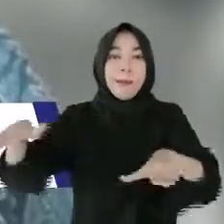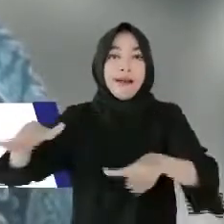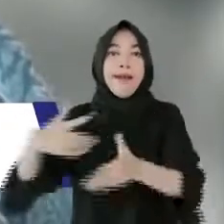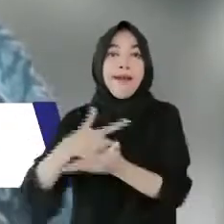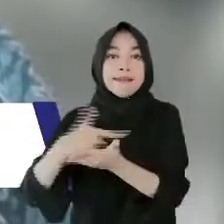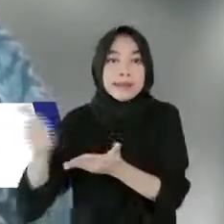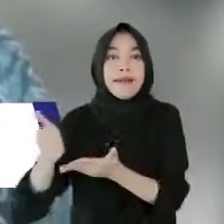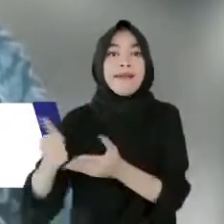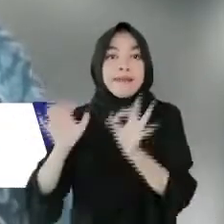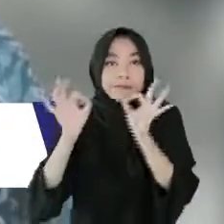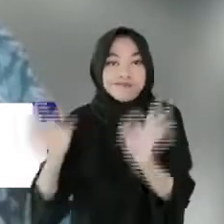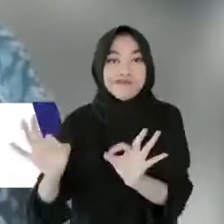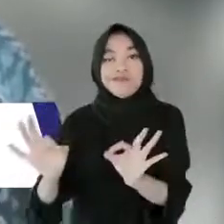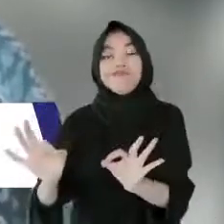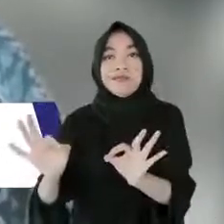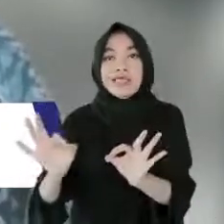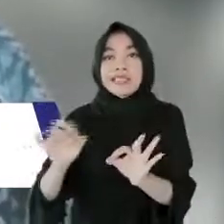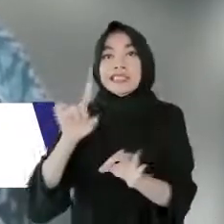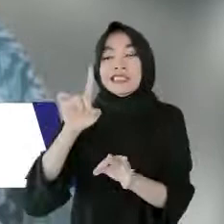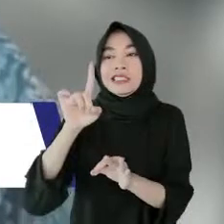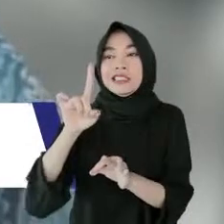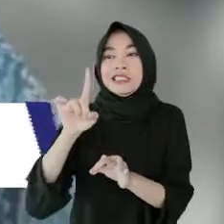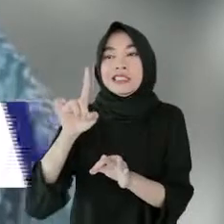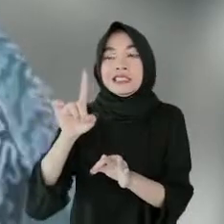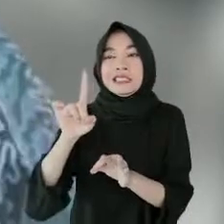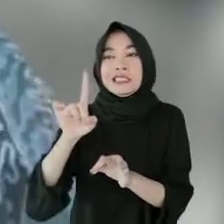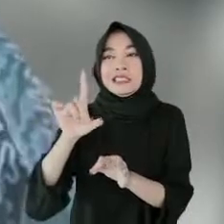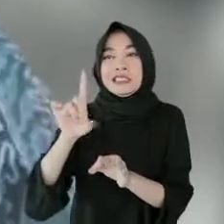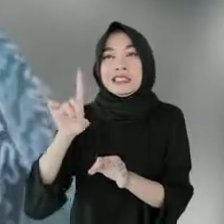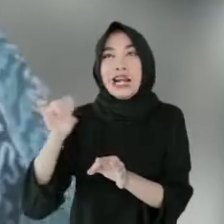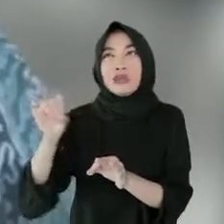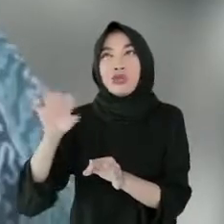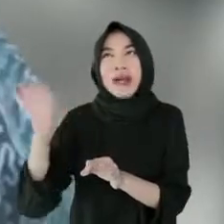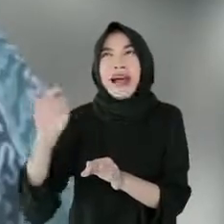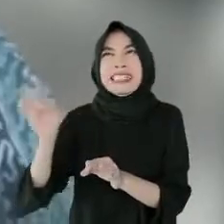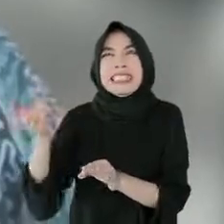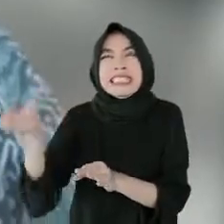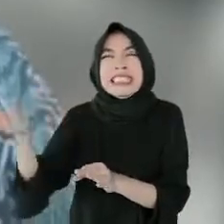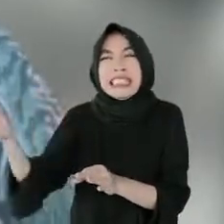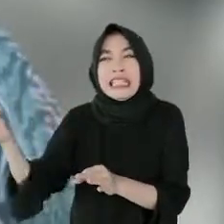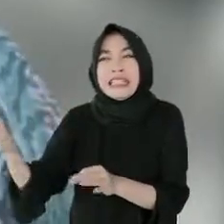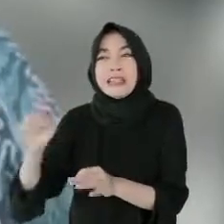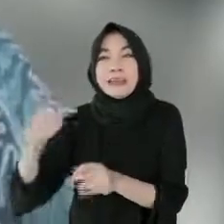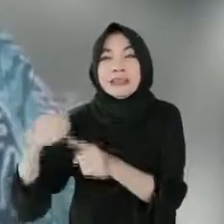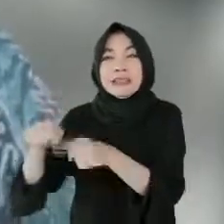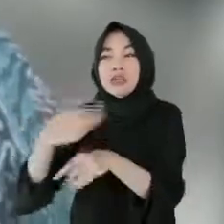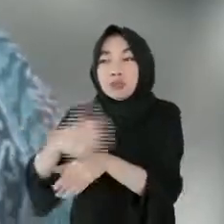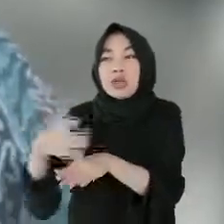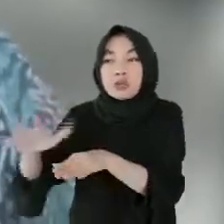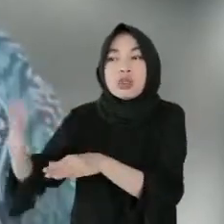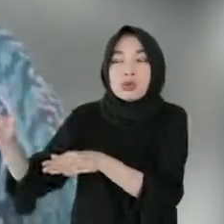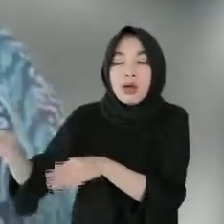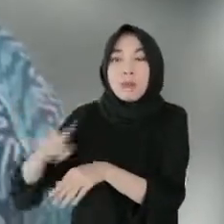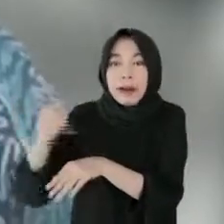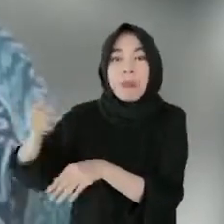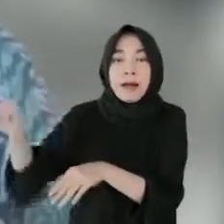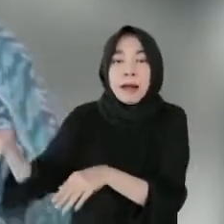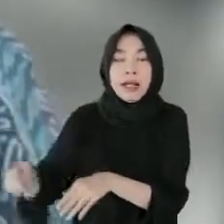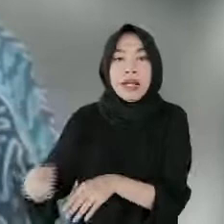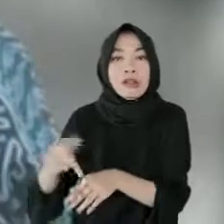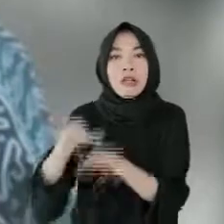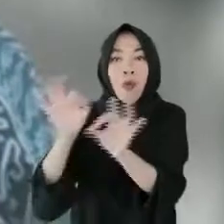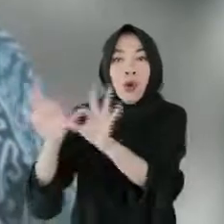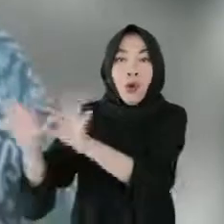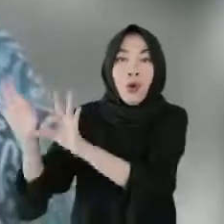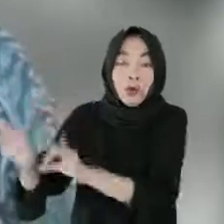apa namanya beberapa yang Saya kira tidak diijinkan karena memang itu sudah sudah dan sebagian sudah dipakai kemudian